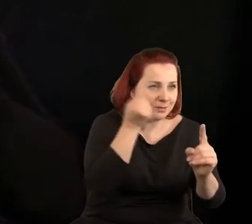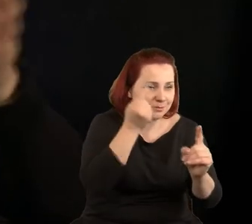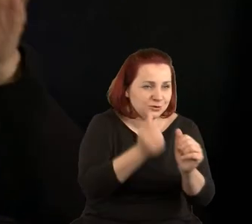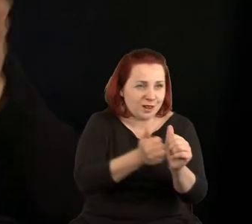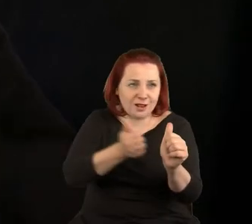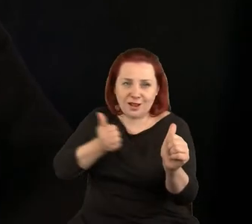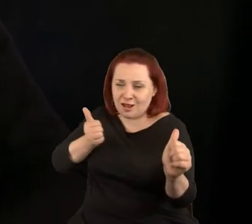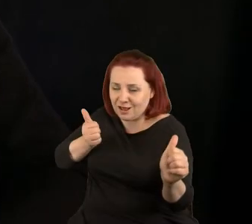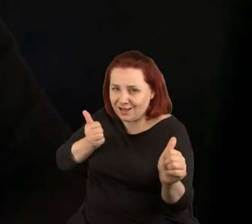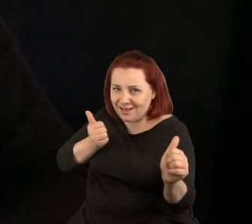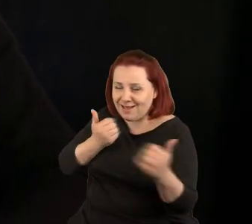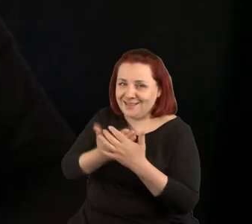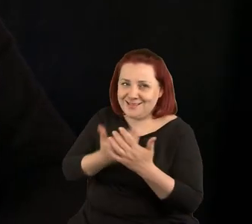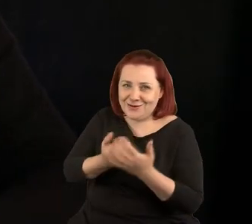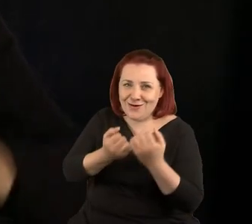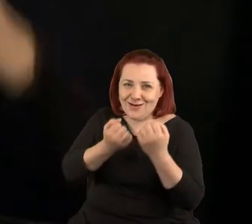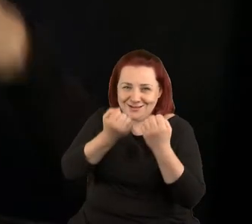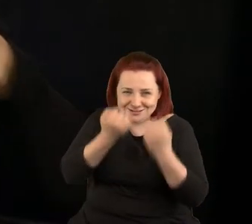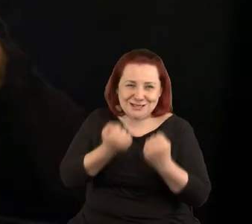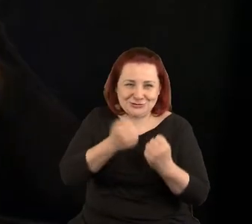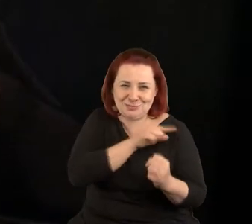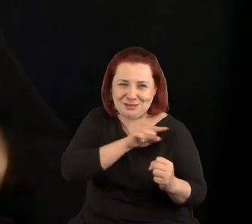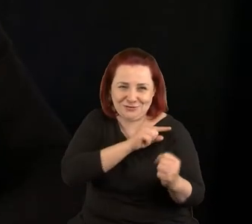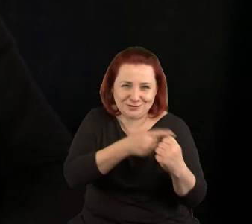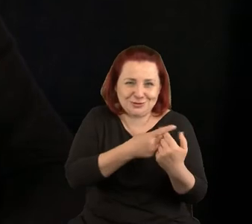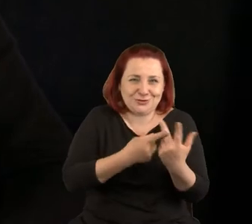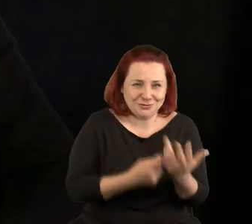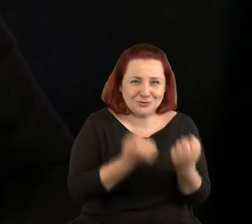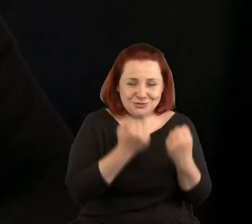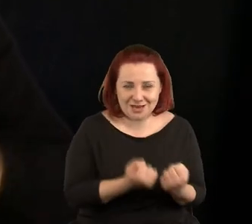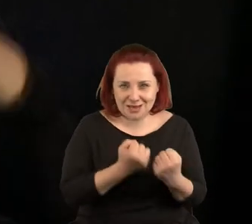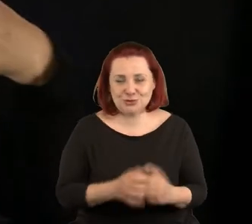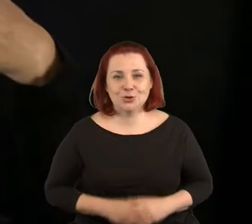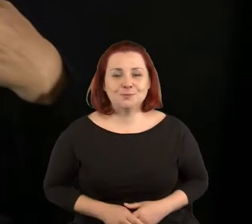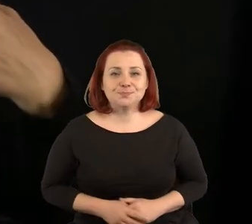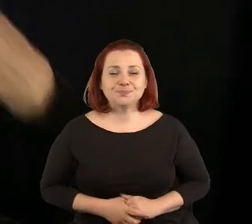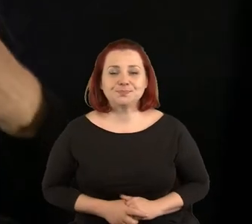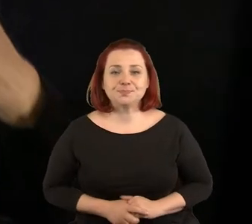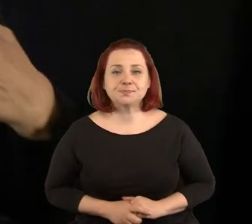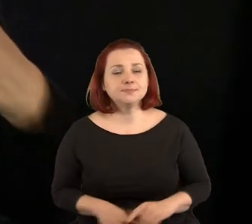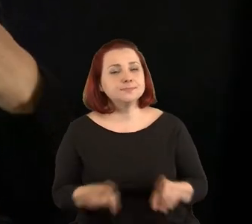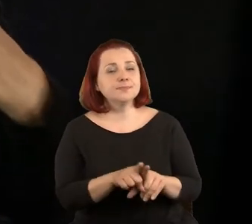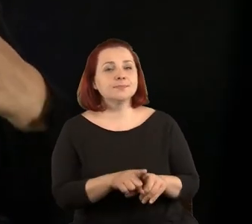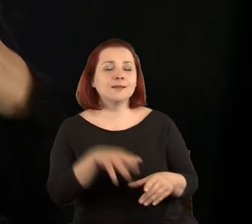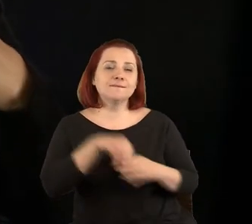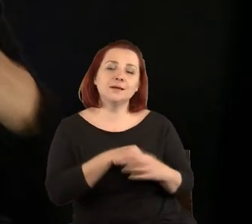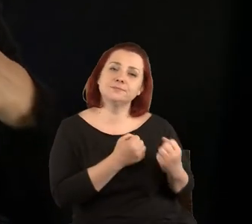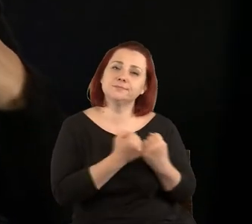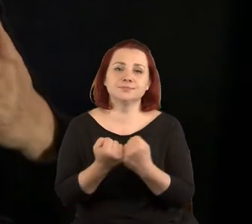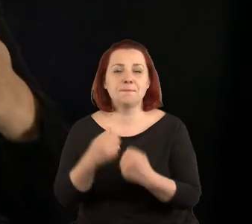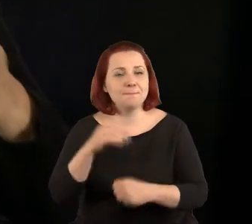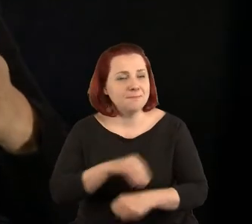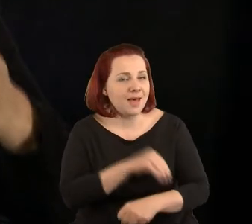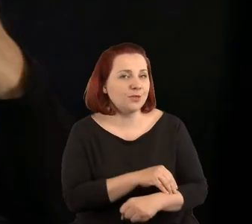trudno mi jest na wszystko zważać, ale chciałabym w sobie taką jakby metodę zachować, że